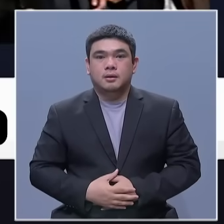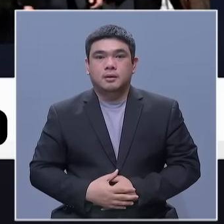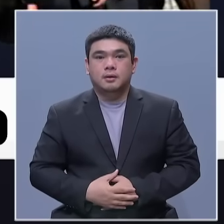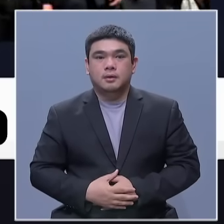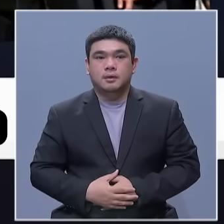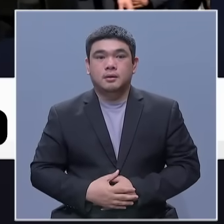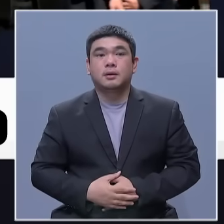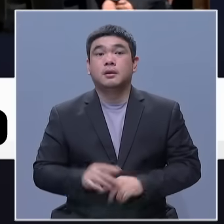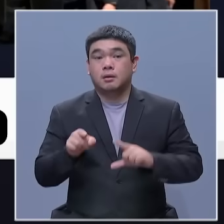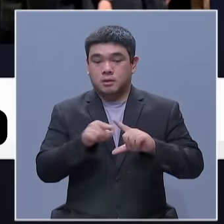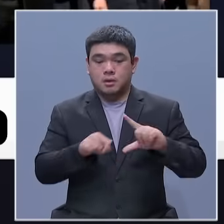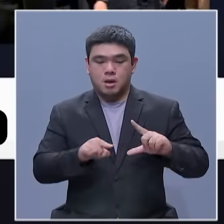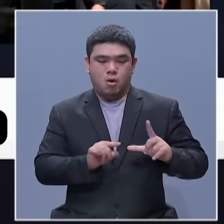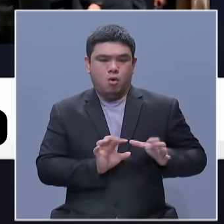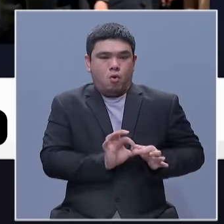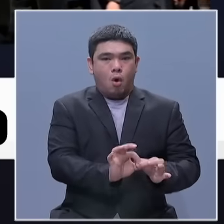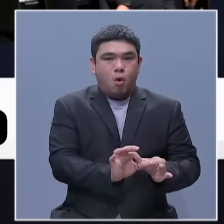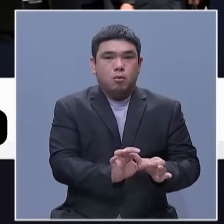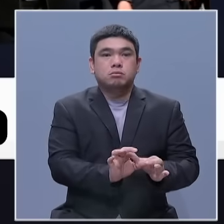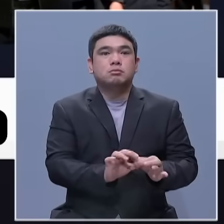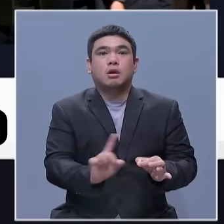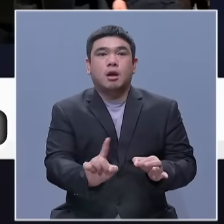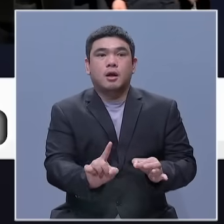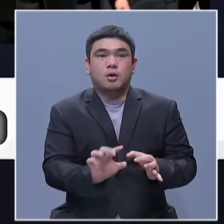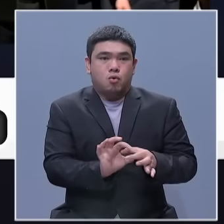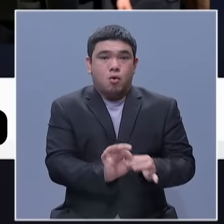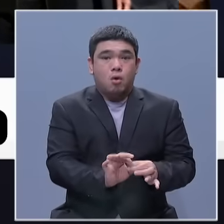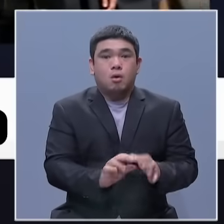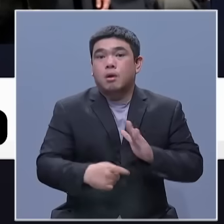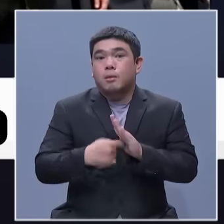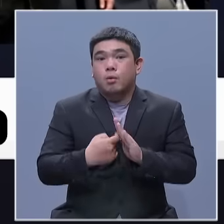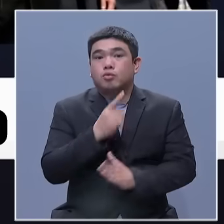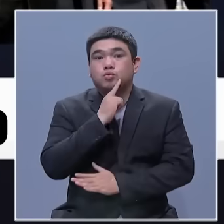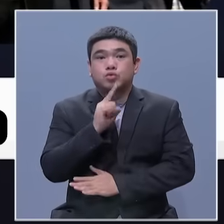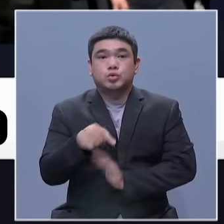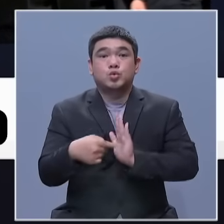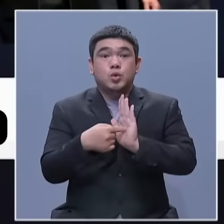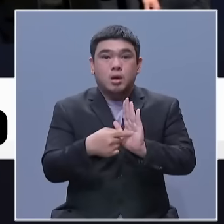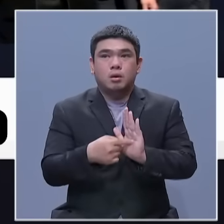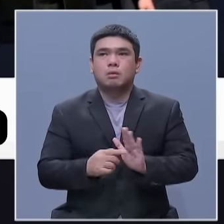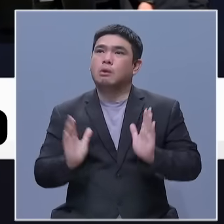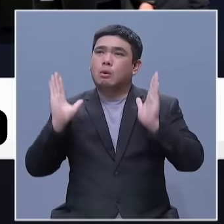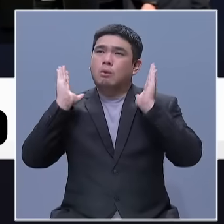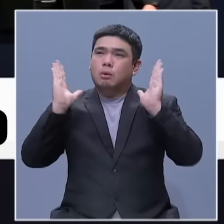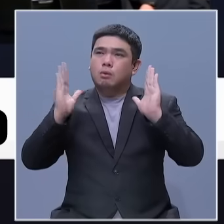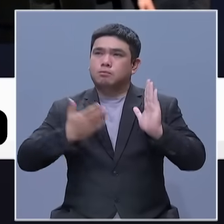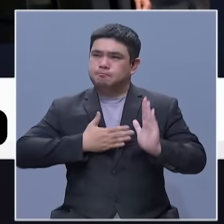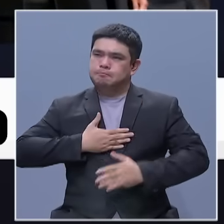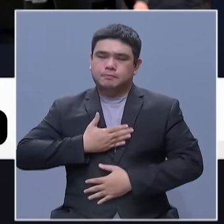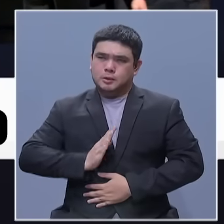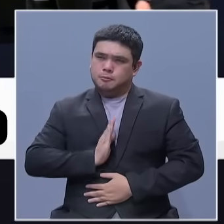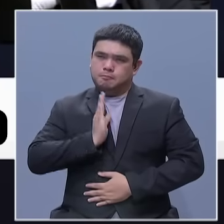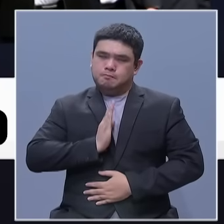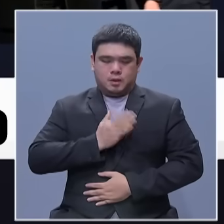ก้าวไกลติดล็อกตัวเองอะครับ ค่ะ ติดล็อกตัวเองเพราะอะไรครับเพราะว่าเหมือนกับ โฆษณากับทุกคนไว้ว่าตัวเองจะ